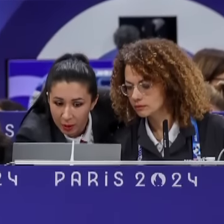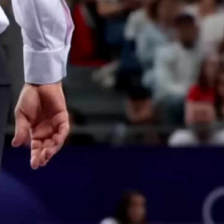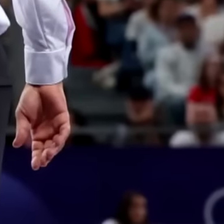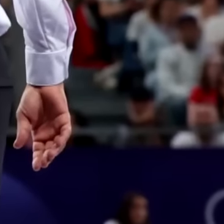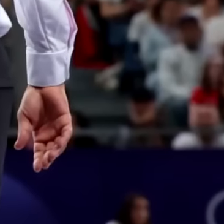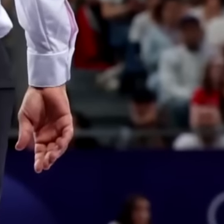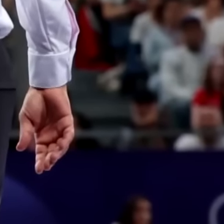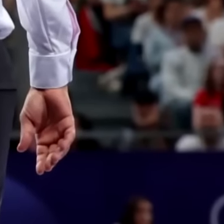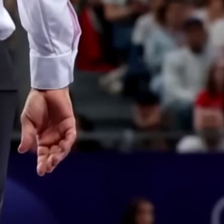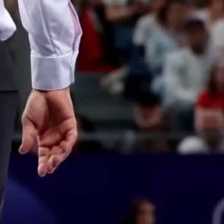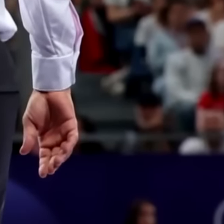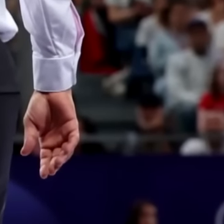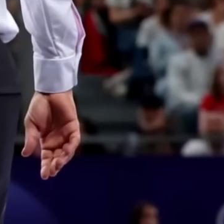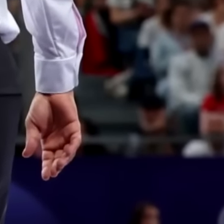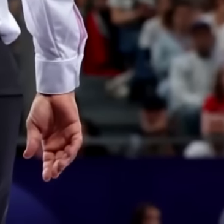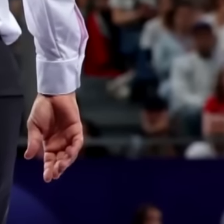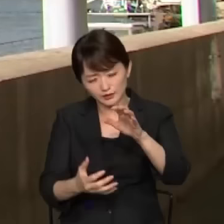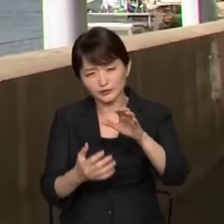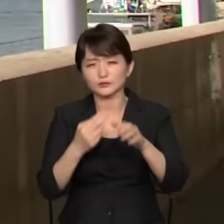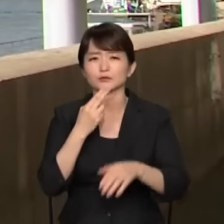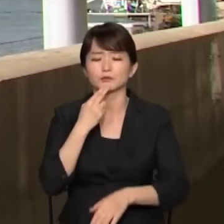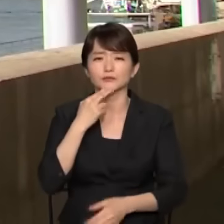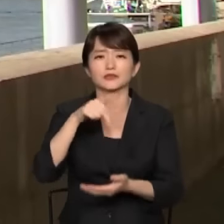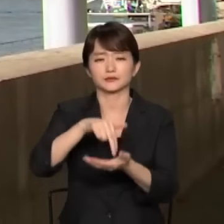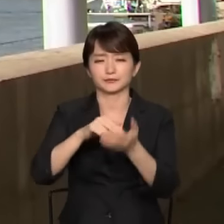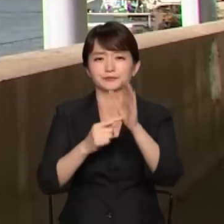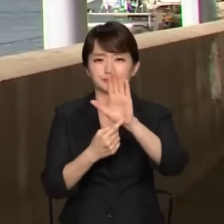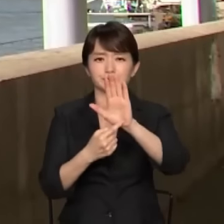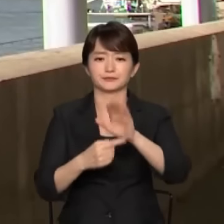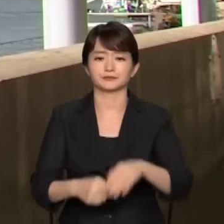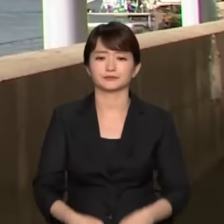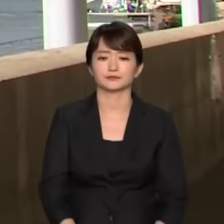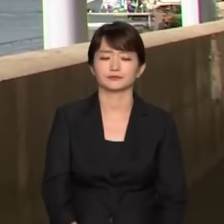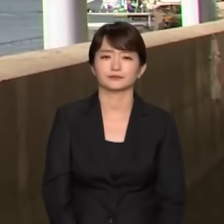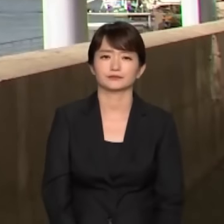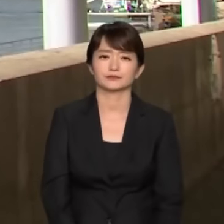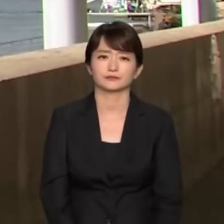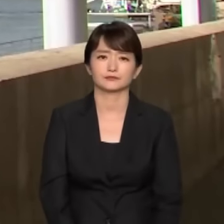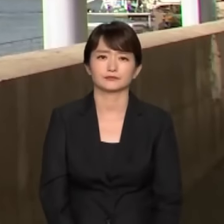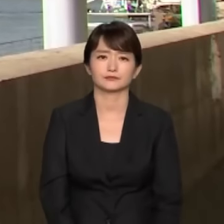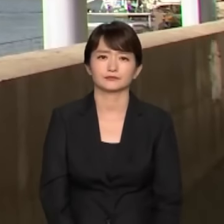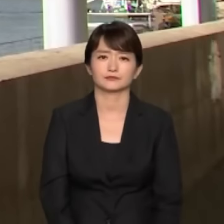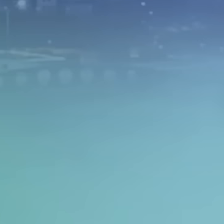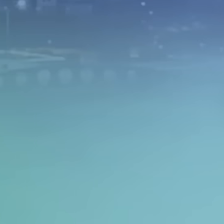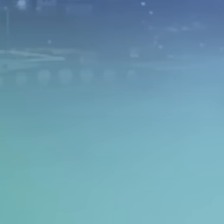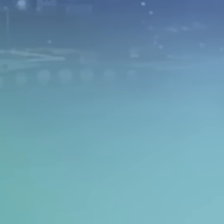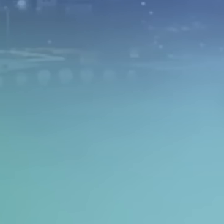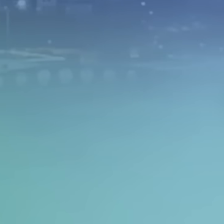아무것도 뒤집을 수 없었다는 입장을 밝혔습니다. 지금까지 파리에서 전해드렸습니다.